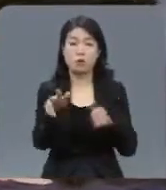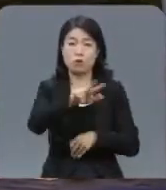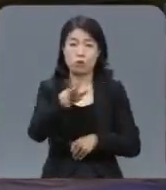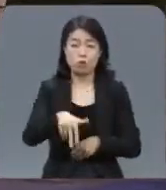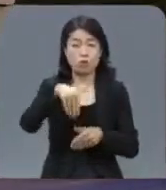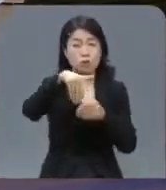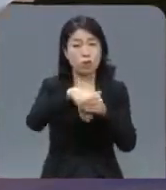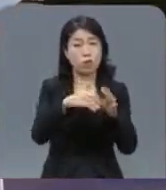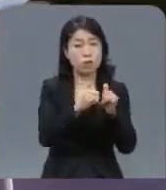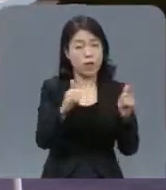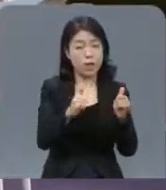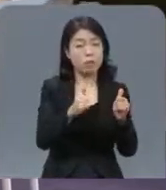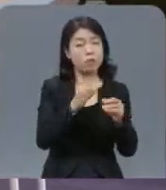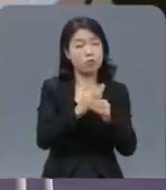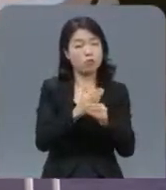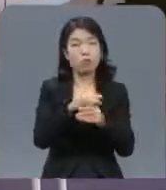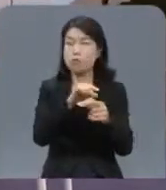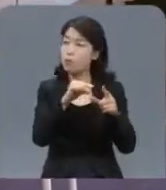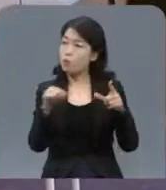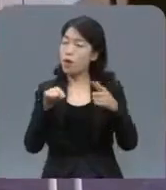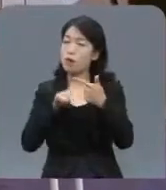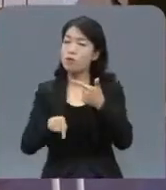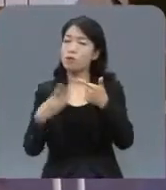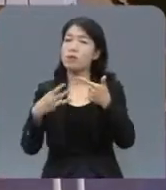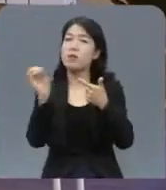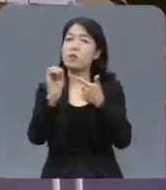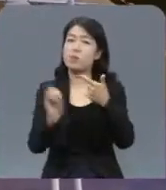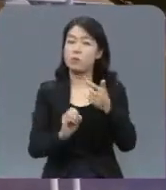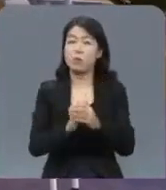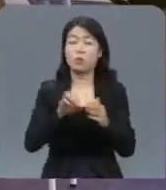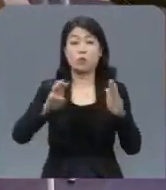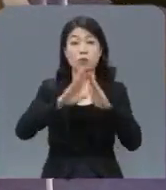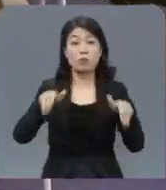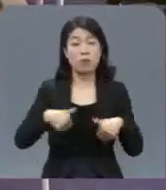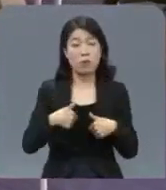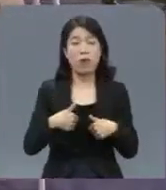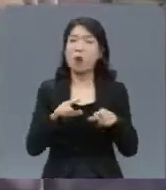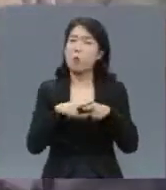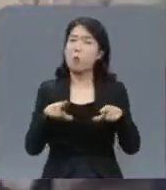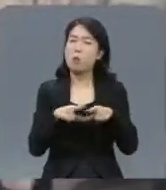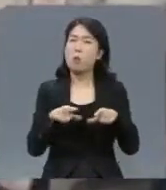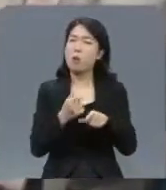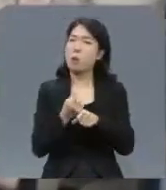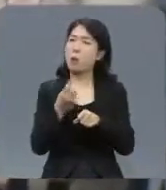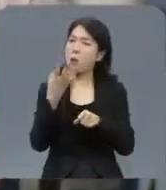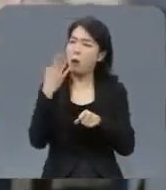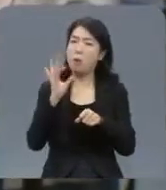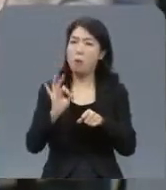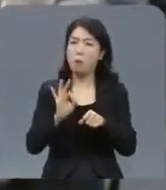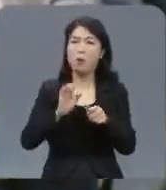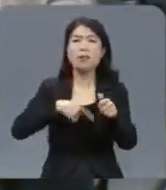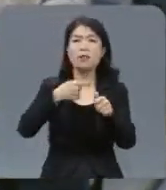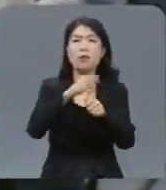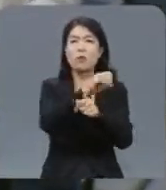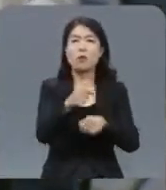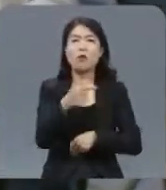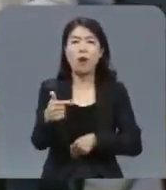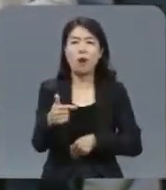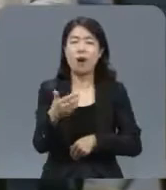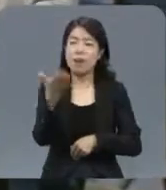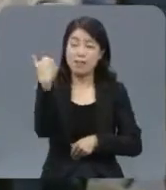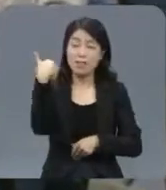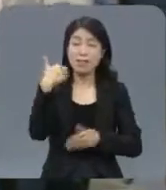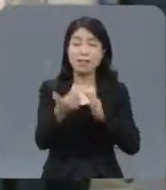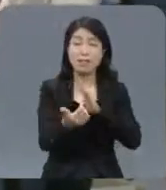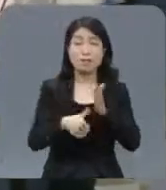유권자 의 6.3% 정도 됩니다 광주 전남은 전통적으로 투표율이 높은 지역 인데요 지난 사전투표